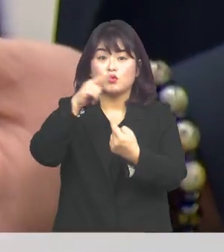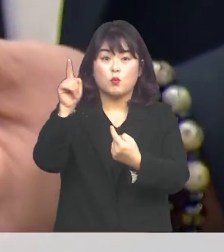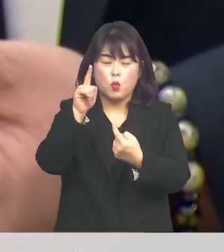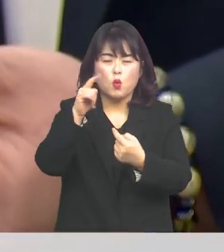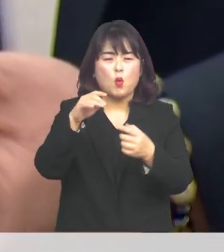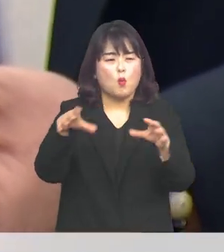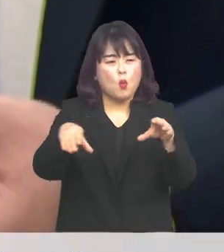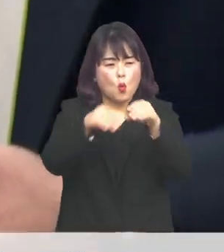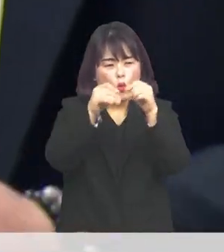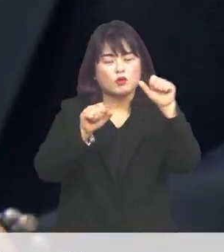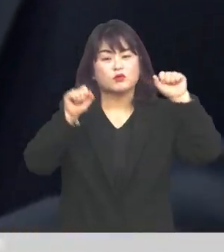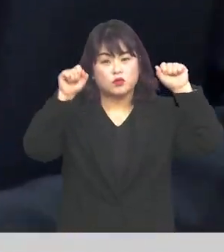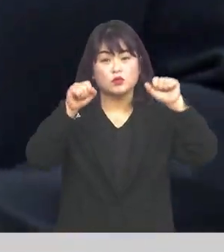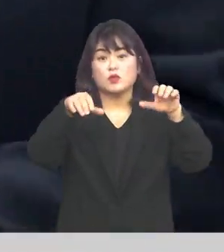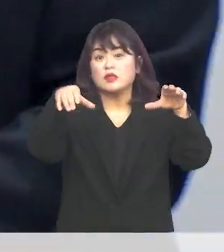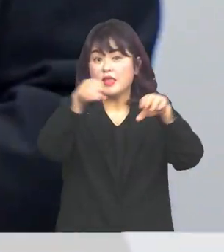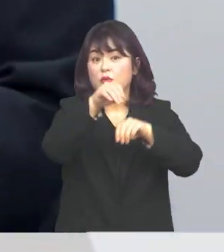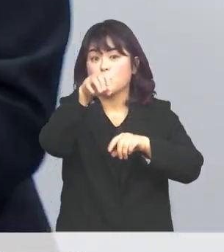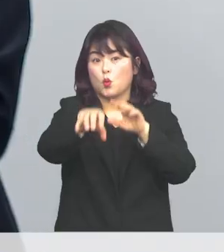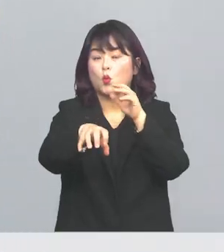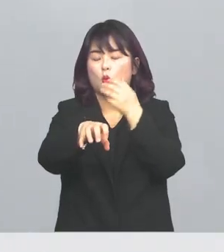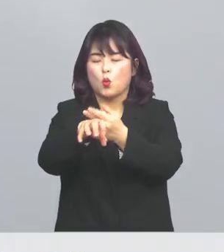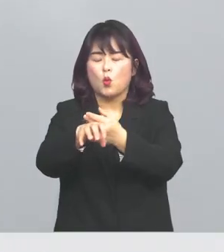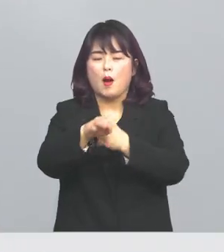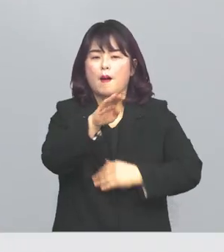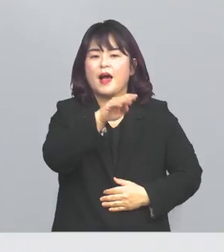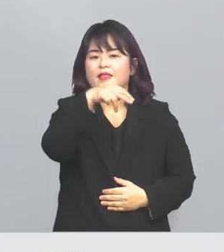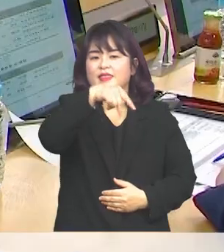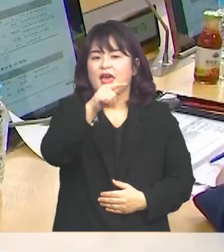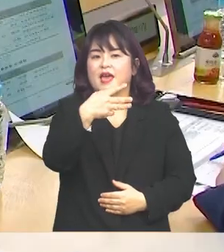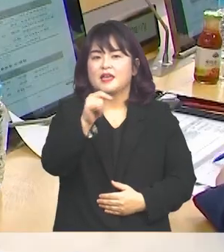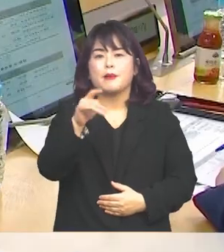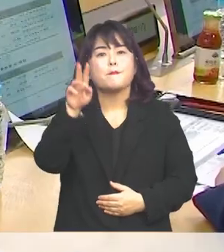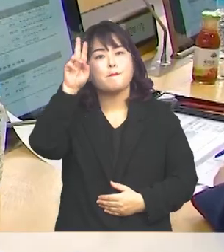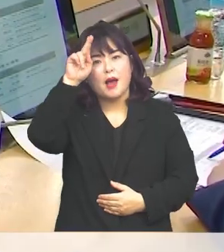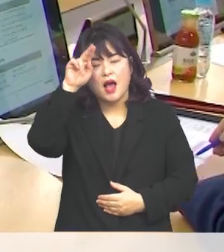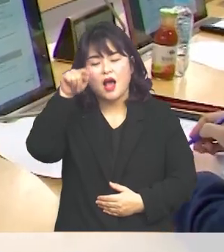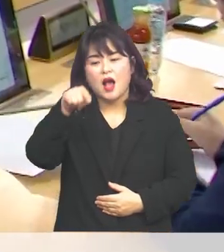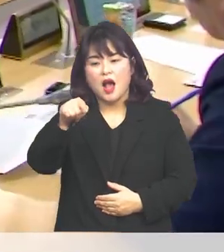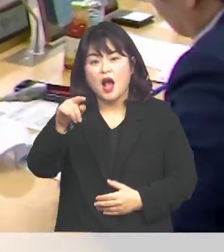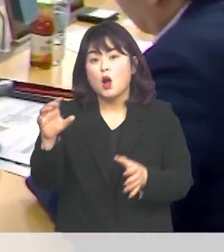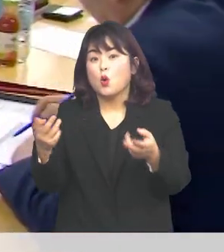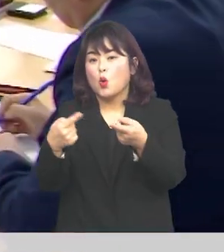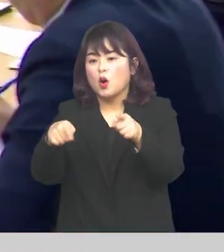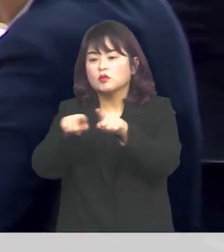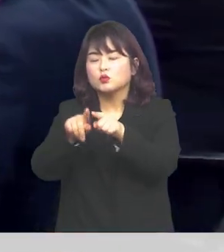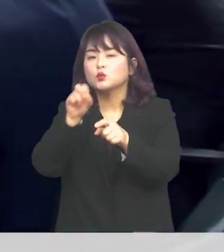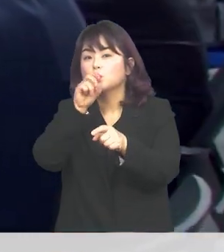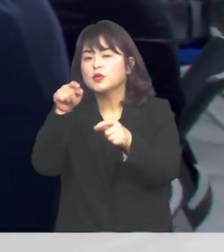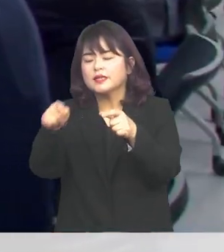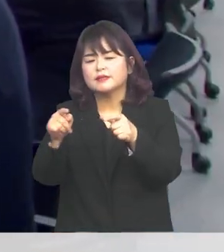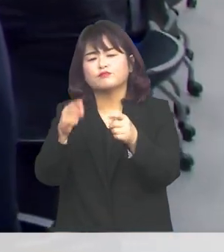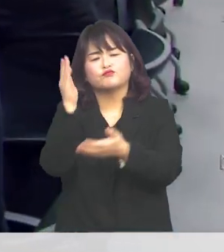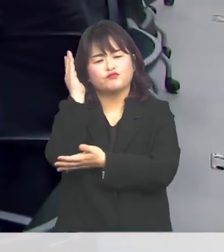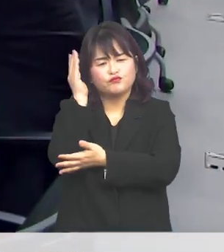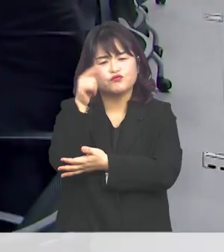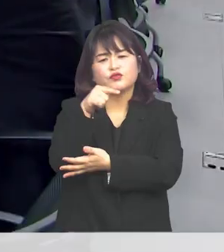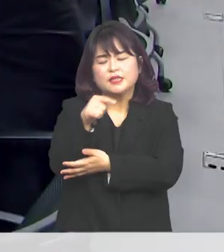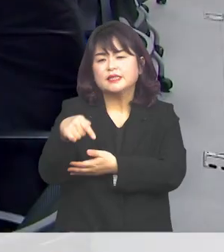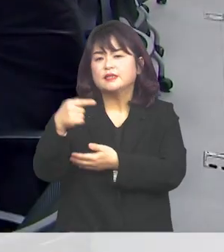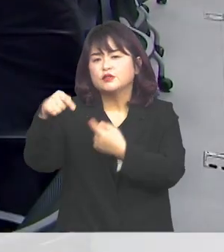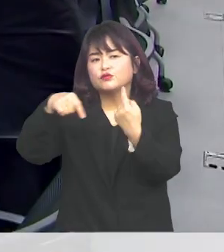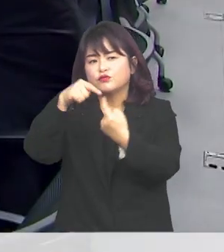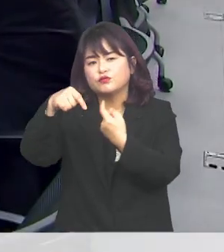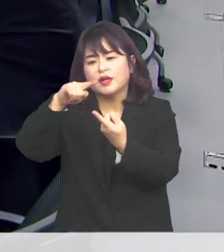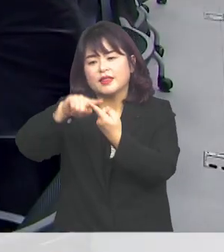운영될 복합스포츠문화공간 세리팍 위드 용인의 사업 설명회에 참석해 사업 계획에 대한 브리핑을 듣고 운영과